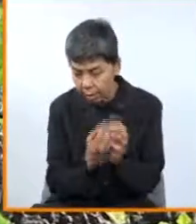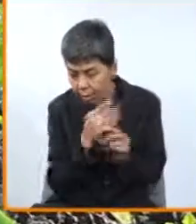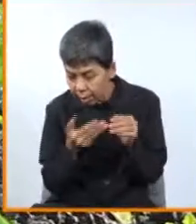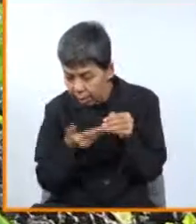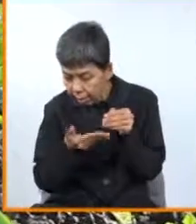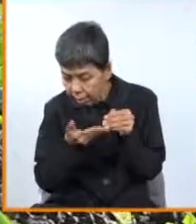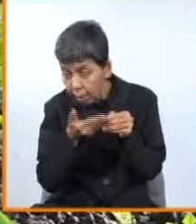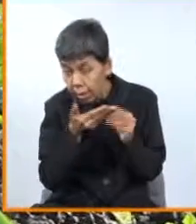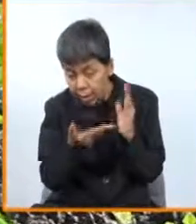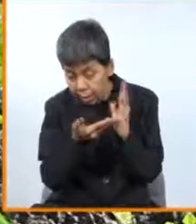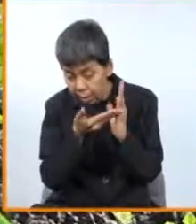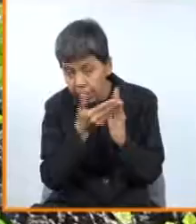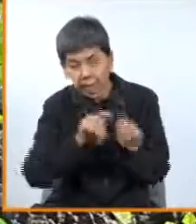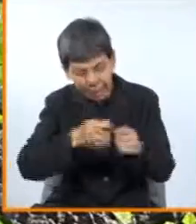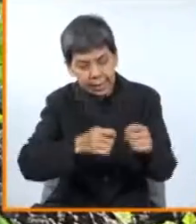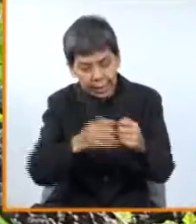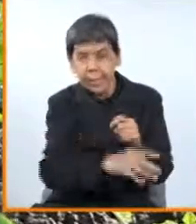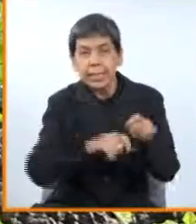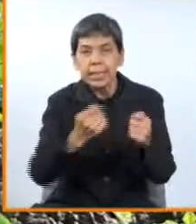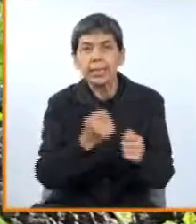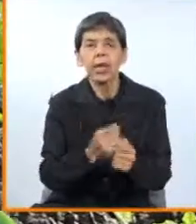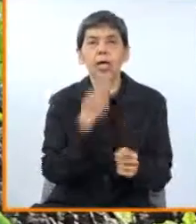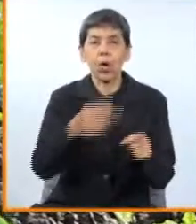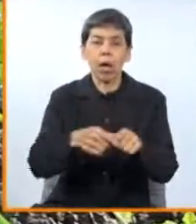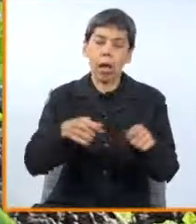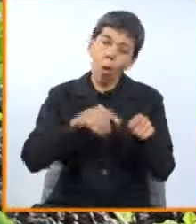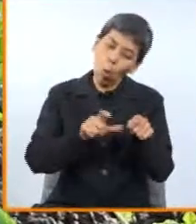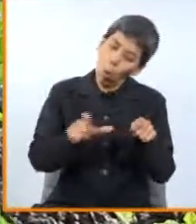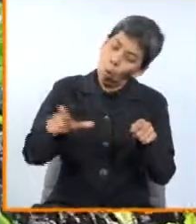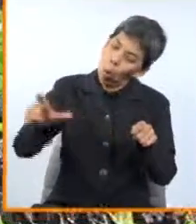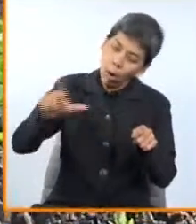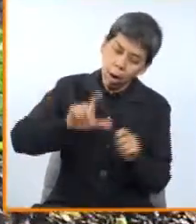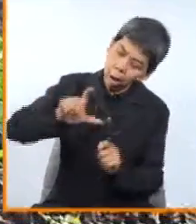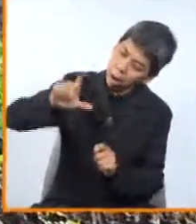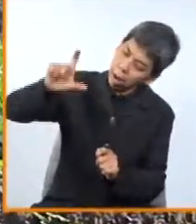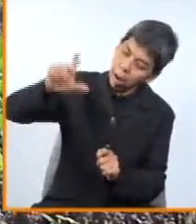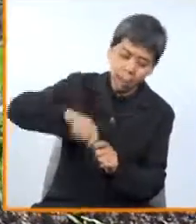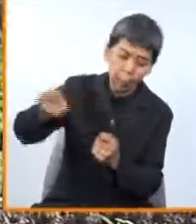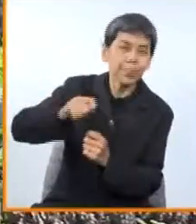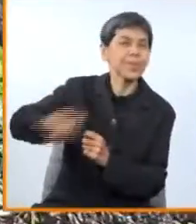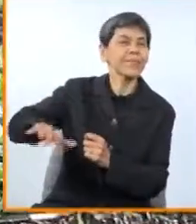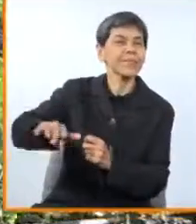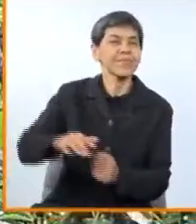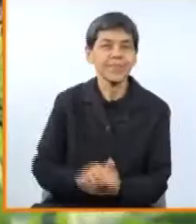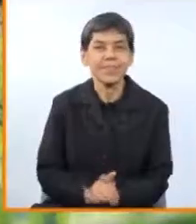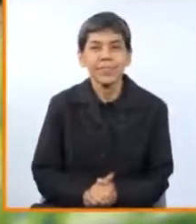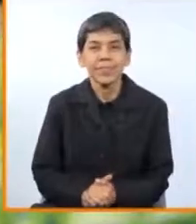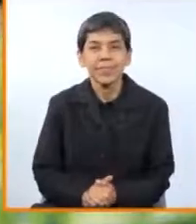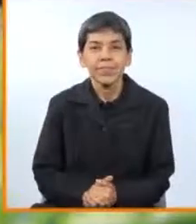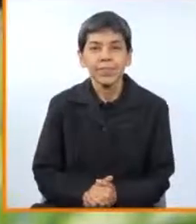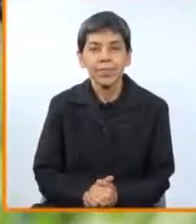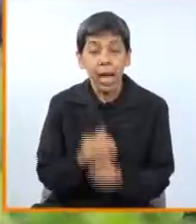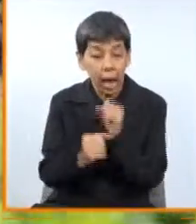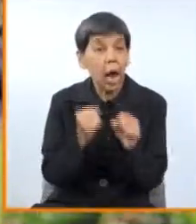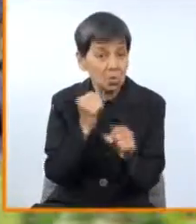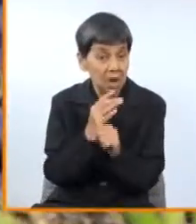เนี่ยอย่างเงี้ยลุงต้องเด็ดทิ้งแล้วเนี่ยเนี่ยให้ดูนะฮะเอาละทีนี้ใช้ได้ แม้จะมีอ